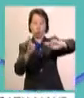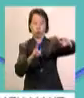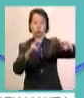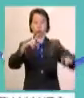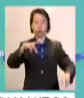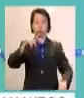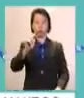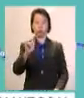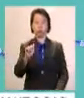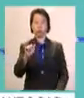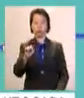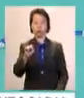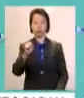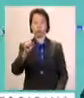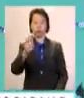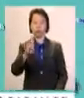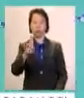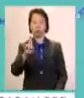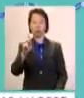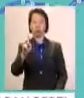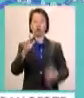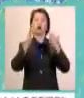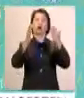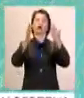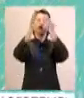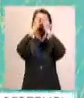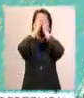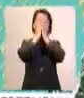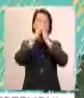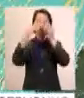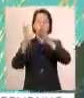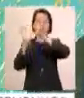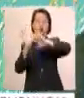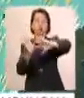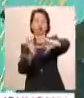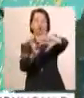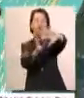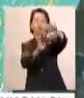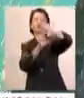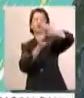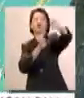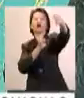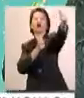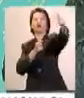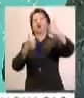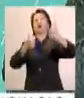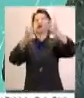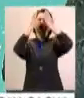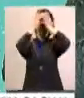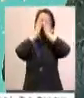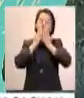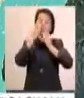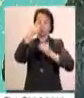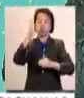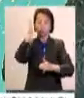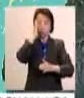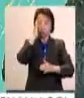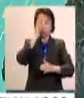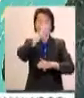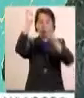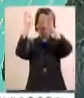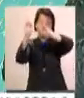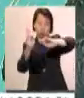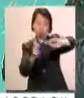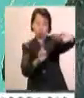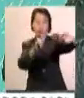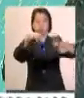pabuk, alhamdulillah ianya telah pun bergerak menjauhi rantau negara. Dan untuk pengetahuan semua, ribut tropika pabuk